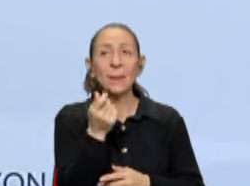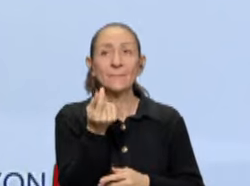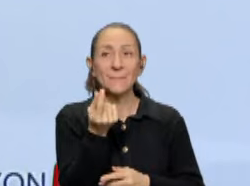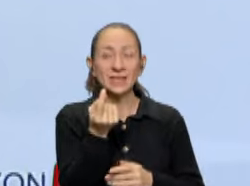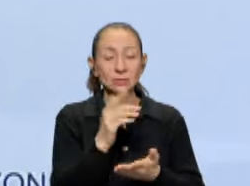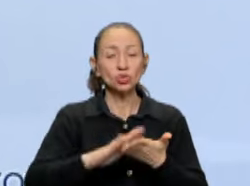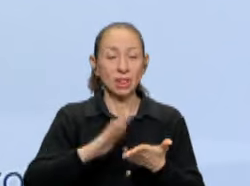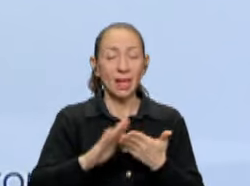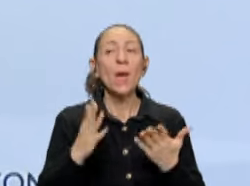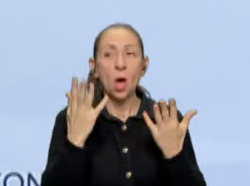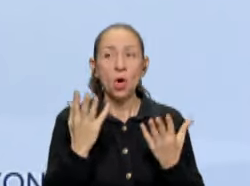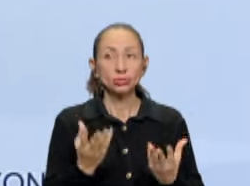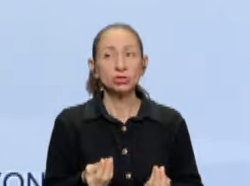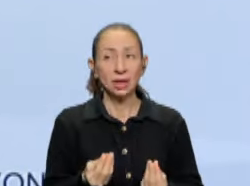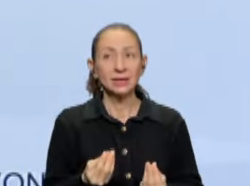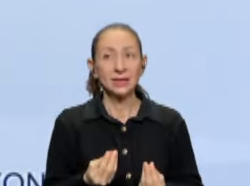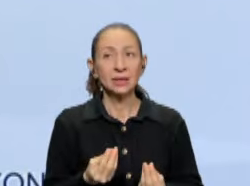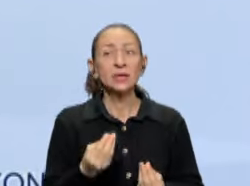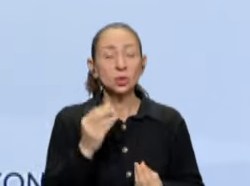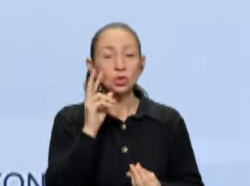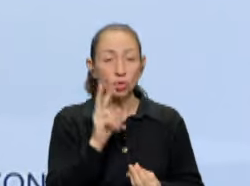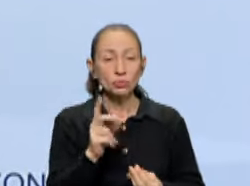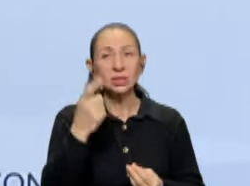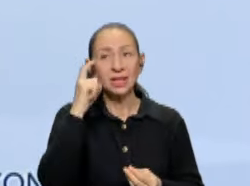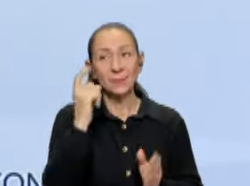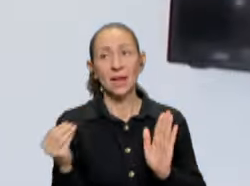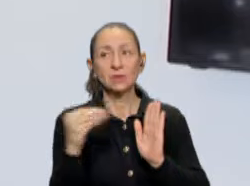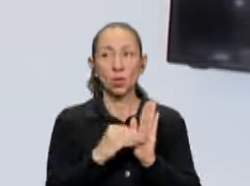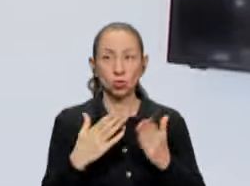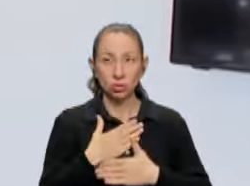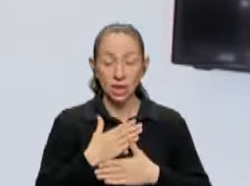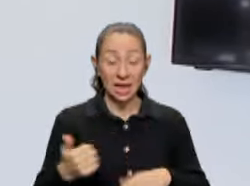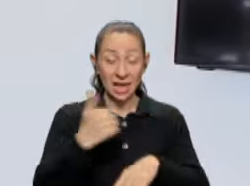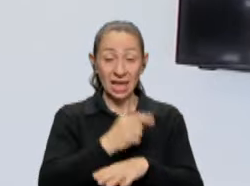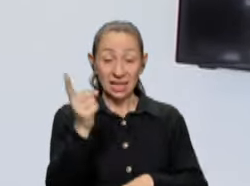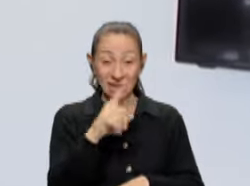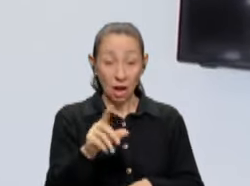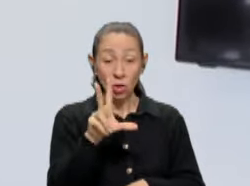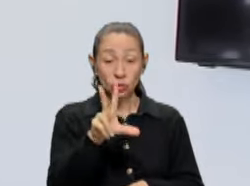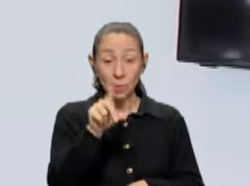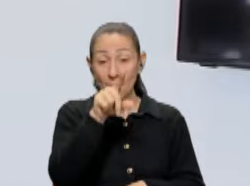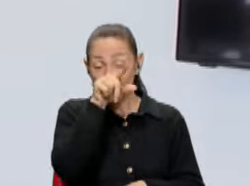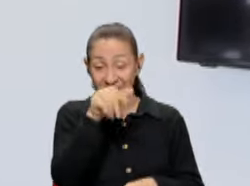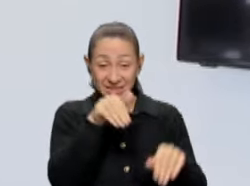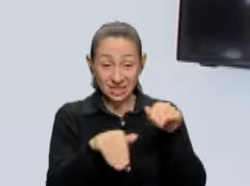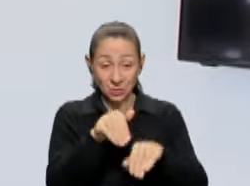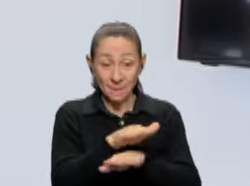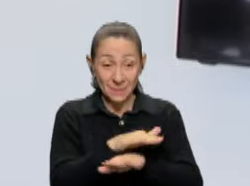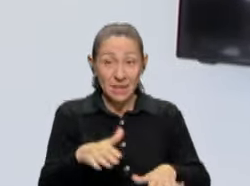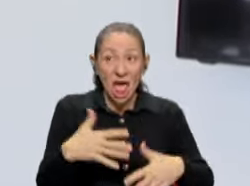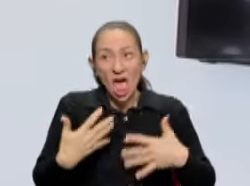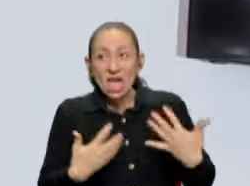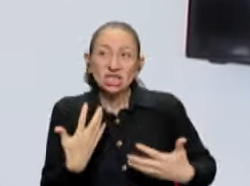miktar güncelleme olacağını e öngördük ve bunu tahminlerimizi yansıttık iktidar 31 Mart seçimlerinin geçmesini